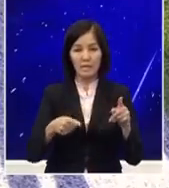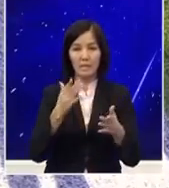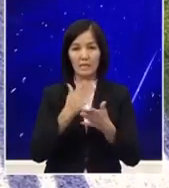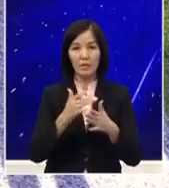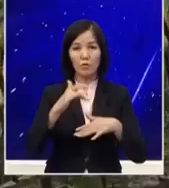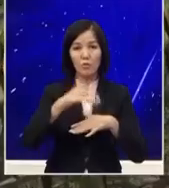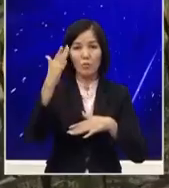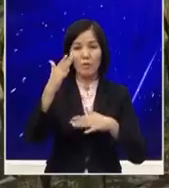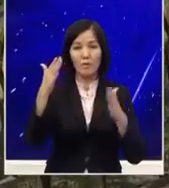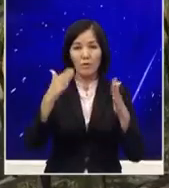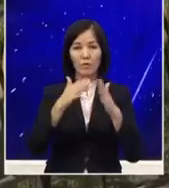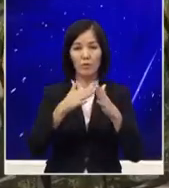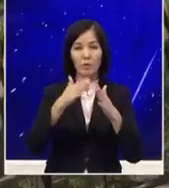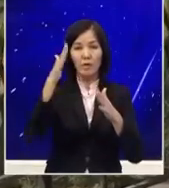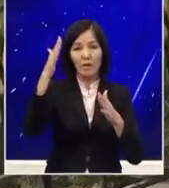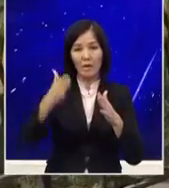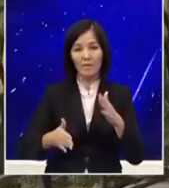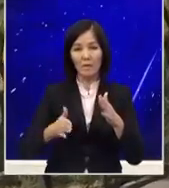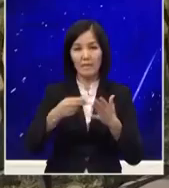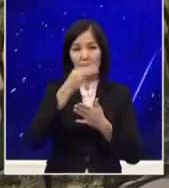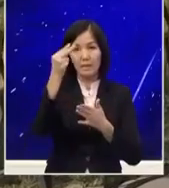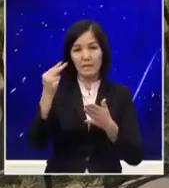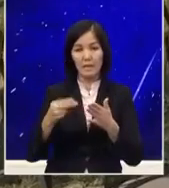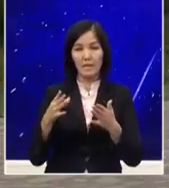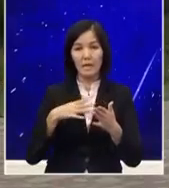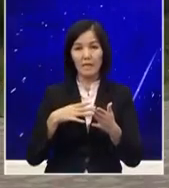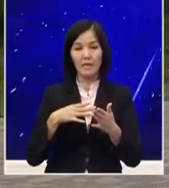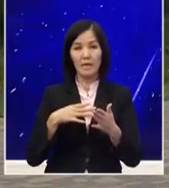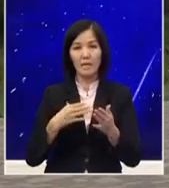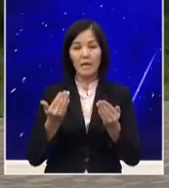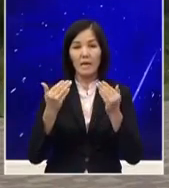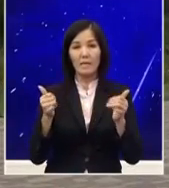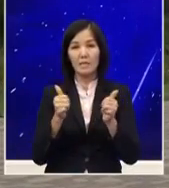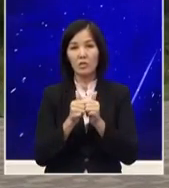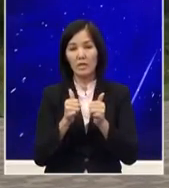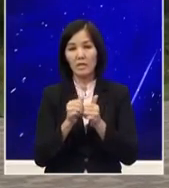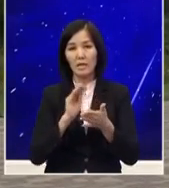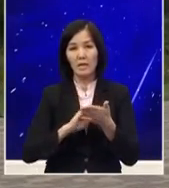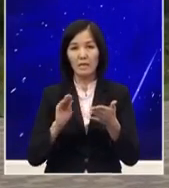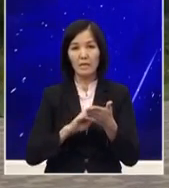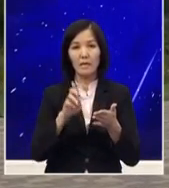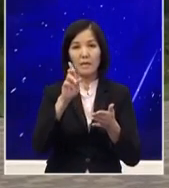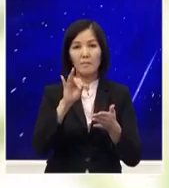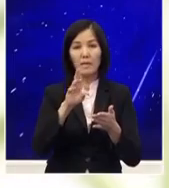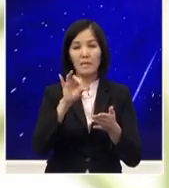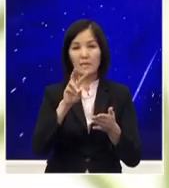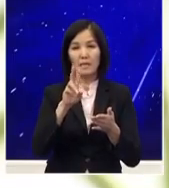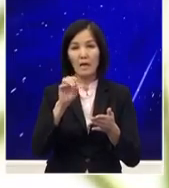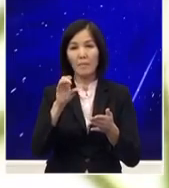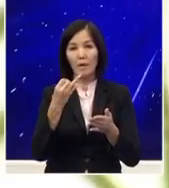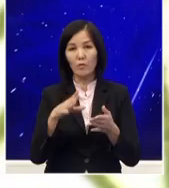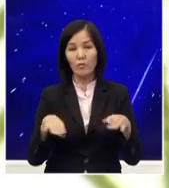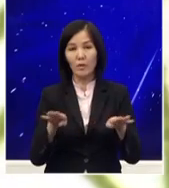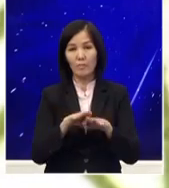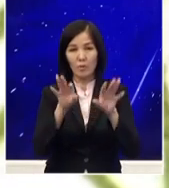қабырғасына салынған, жүзі облыстық жастарға қызмет көрсету орталығына қараған, қасында танымал журналист Бейсен Абайұлының да мұралы бар. Қос тұлғаға